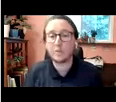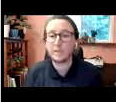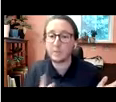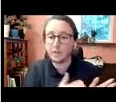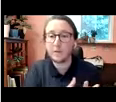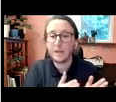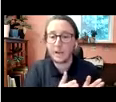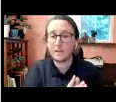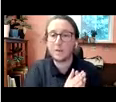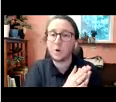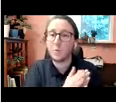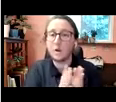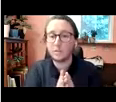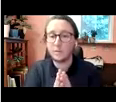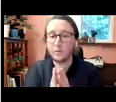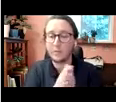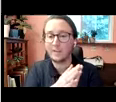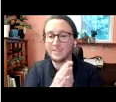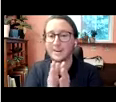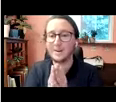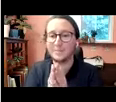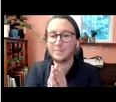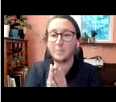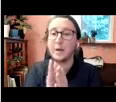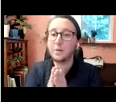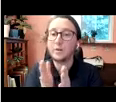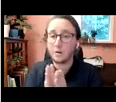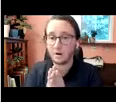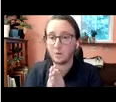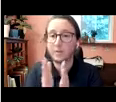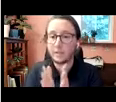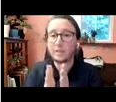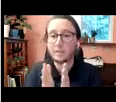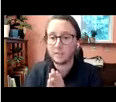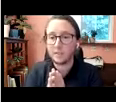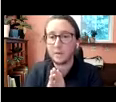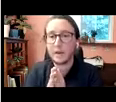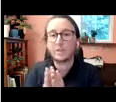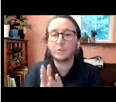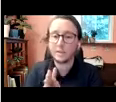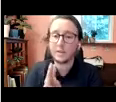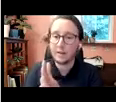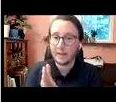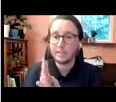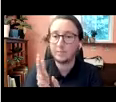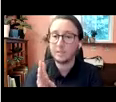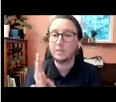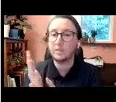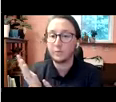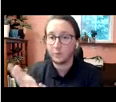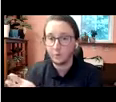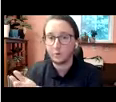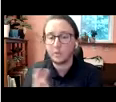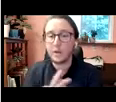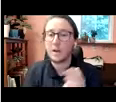santé parce que ceux-ci n'ont pas été conçus pour nous. Donc, pour l'avenir, ce que nous devons faire,